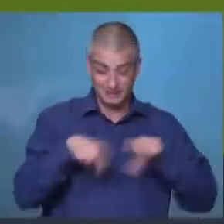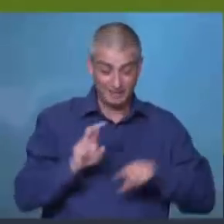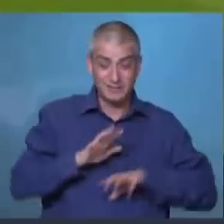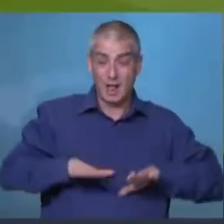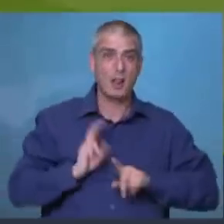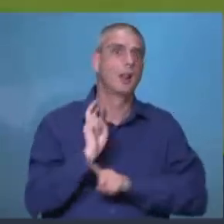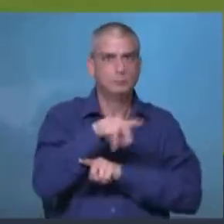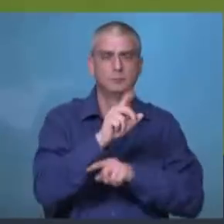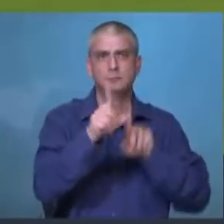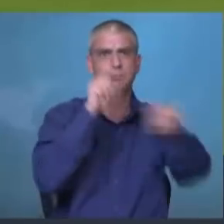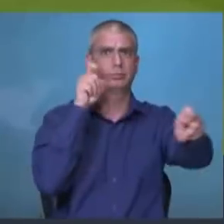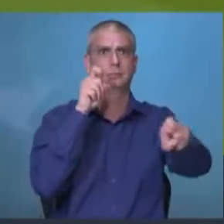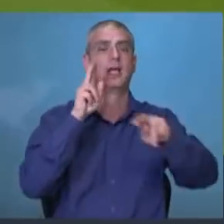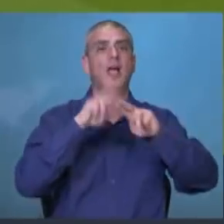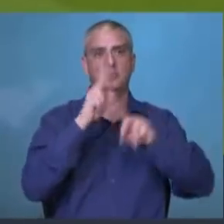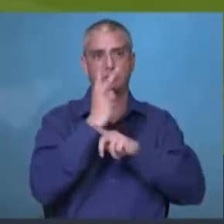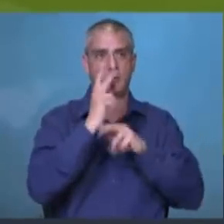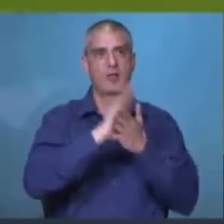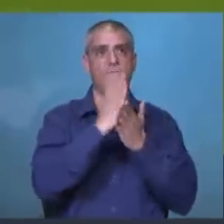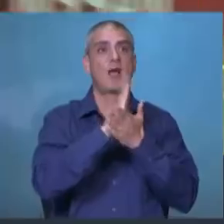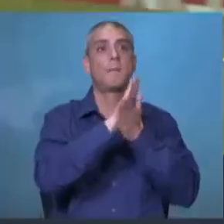שתי דקות אחר כך המהפך כבר נראה קרוב,